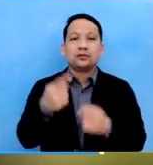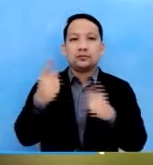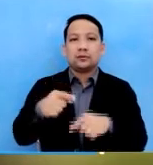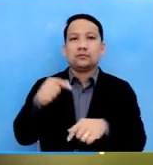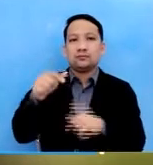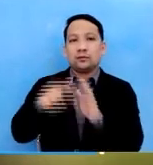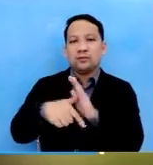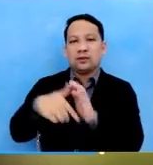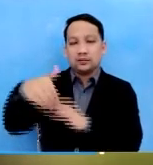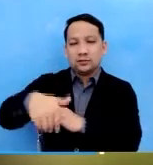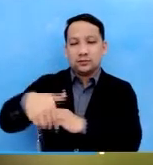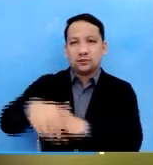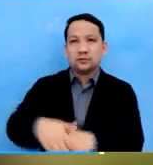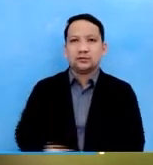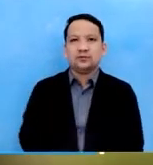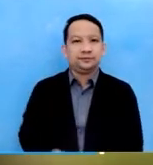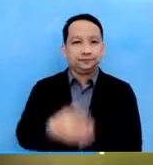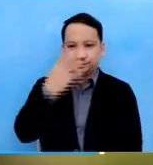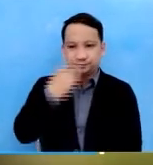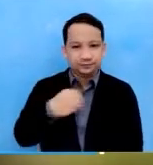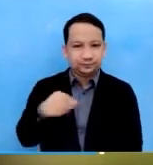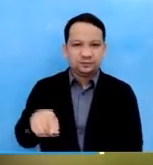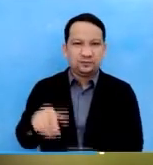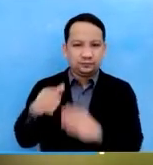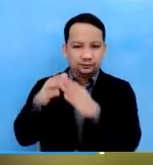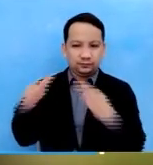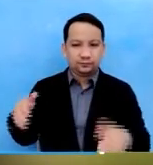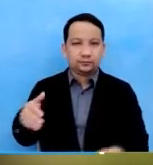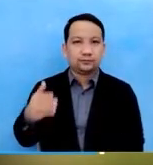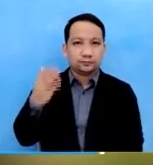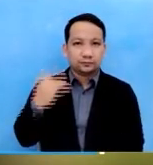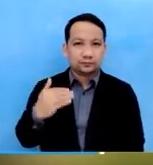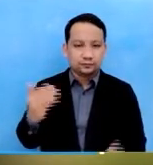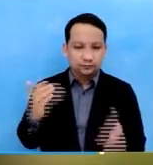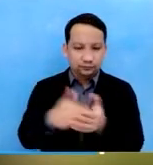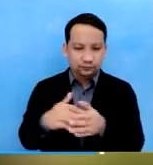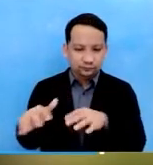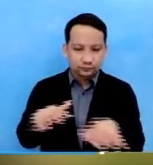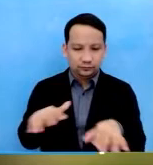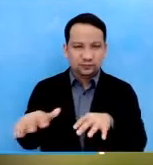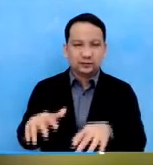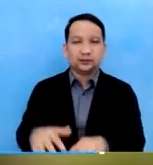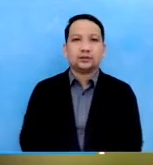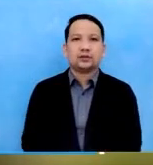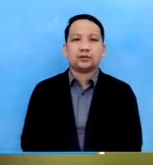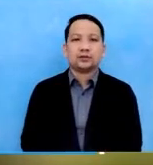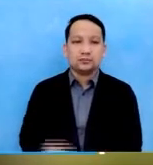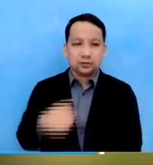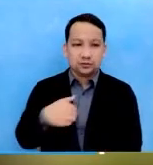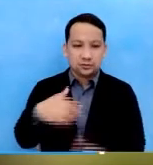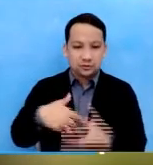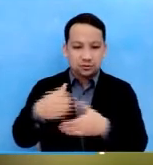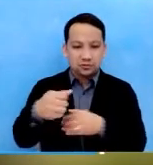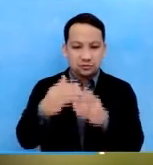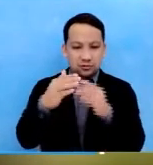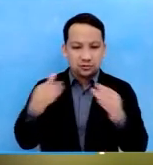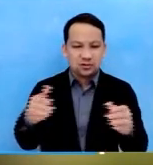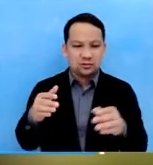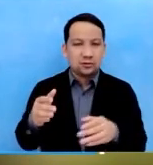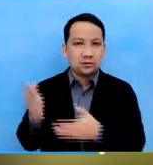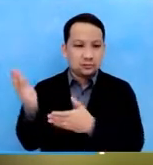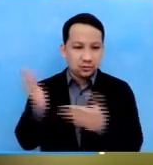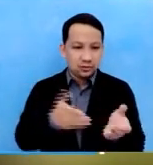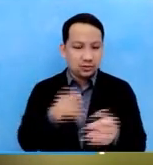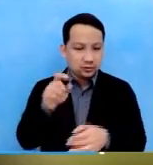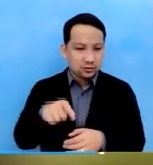gabi dyan. Hindi matutulog yung mga tao sa bahay nila dahil may mga aftershock. So doon muna sa labas matutulog yan. So kung kailangan nila